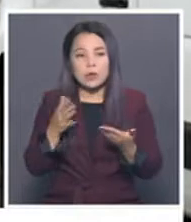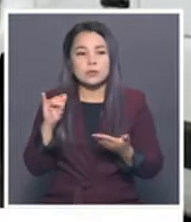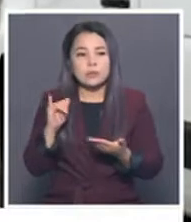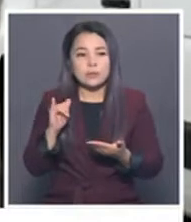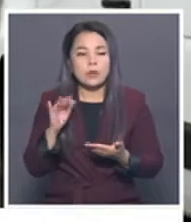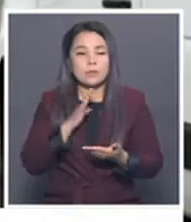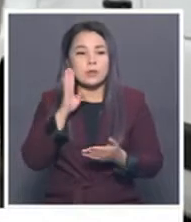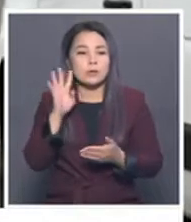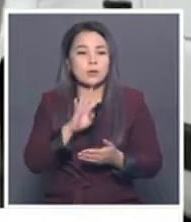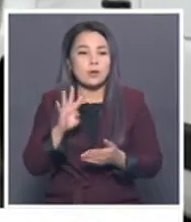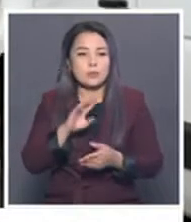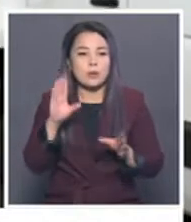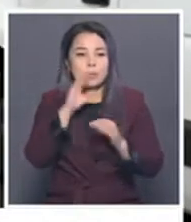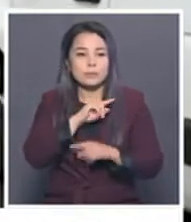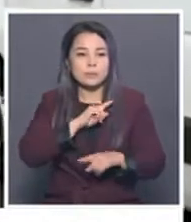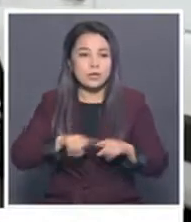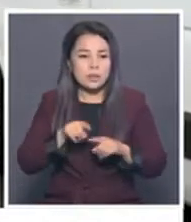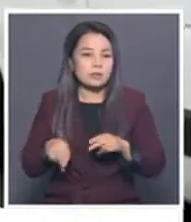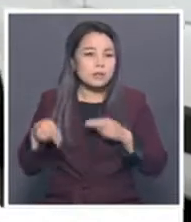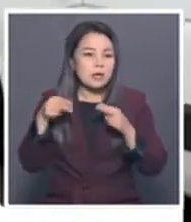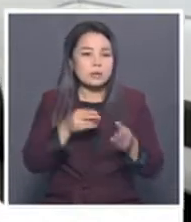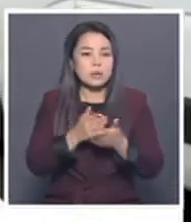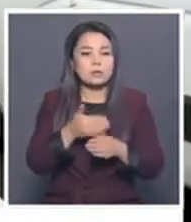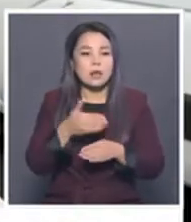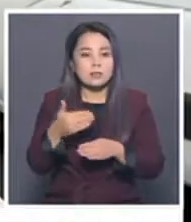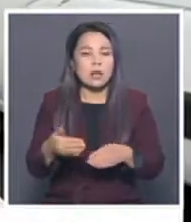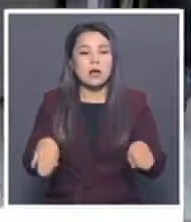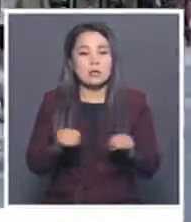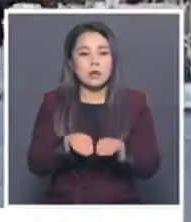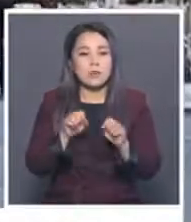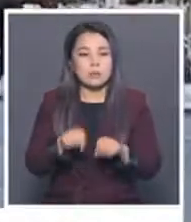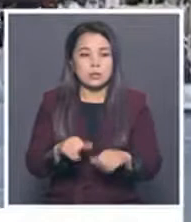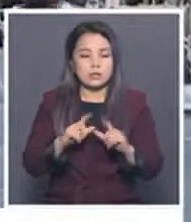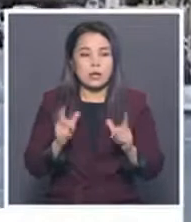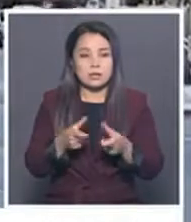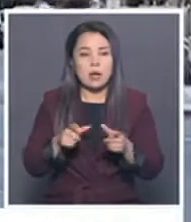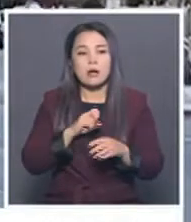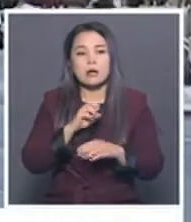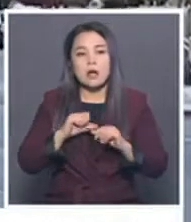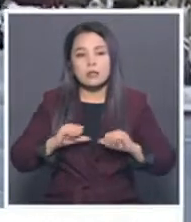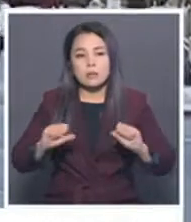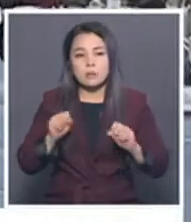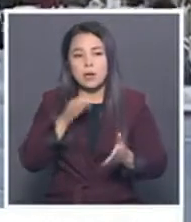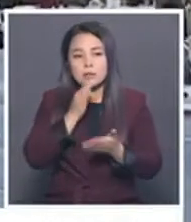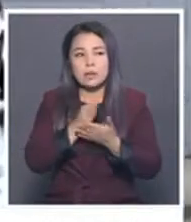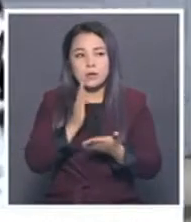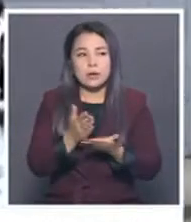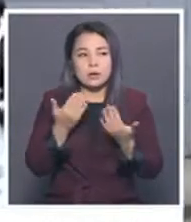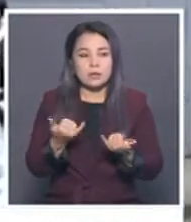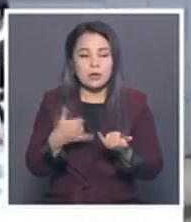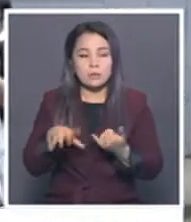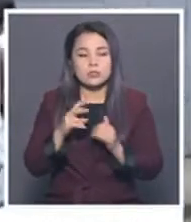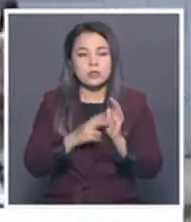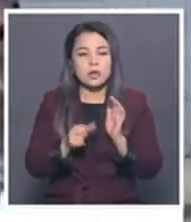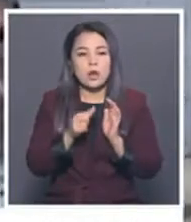таңғы сағат 4-ке дейін үлгеруім керек екенін ұқтым. Кешіксек карантинге жабылады екенбіз. Жалпы алғанда әлемде коронавирустан 764 мыңдай адам қайтыс